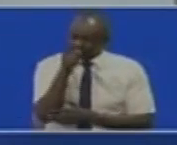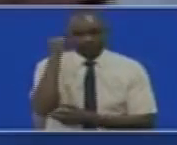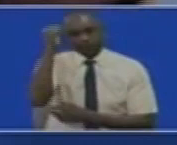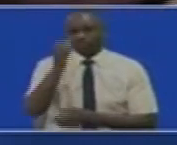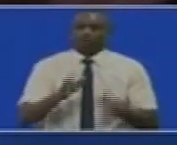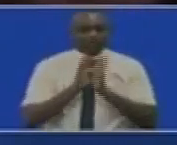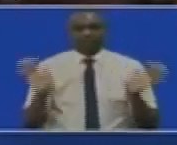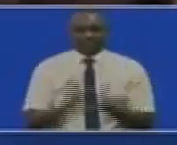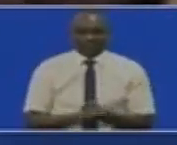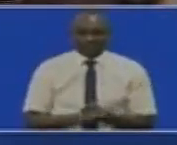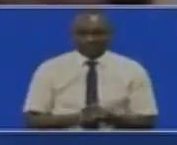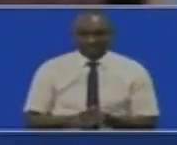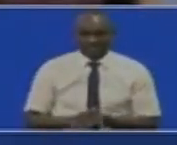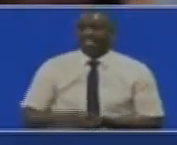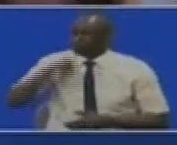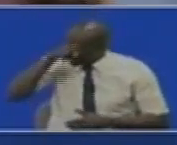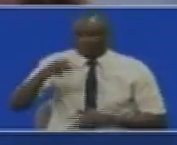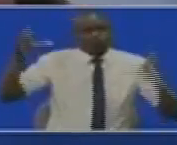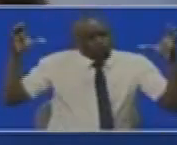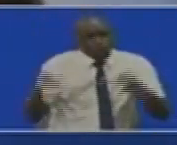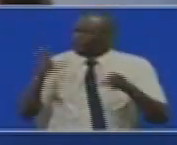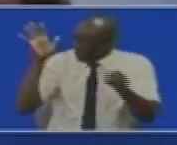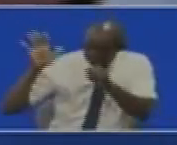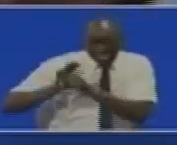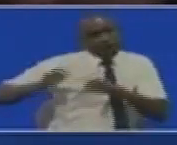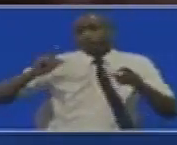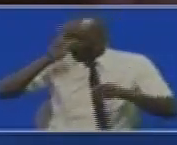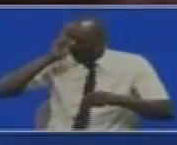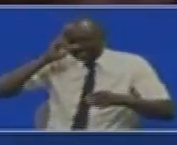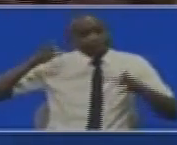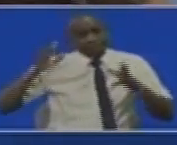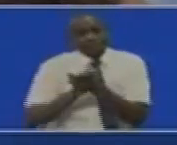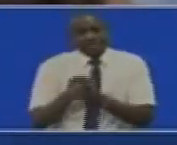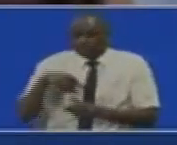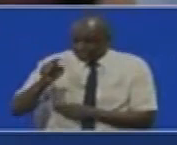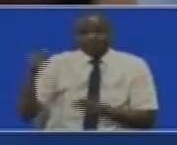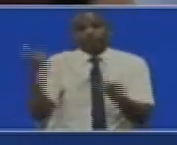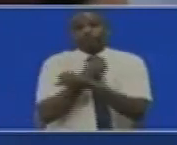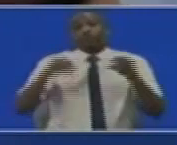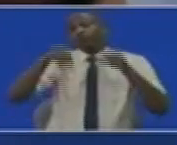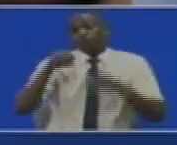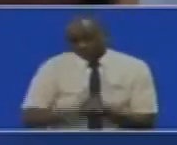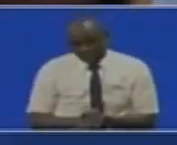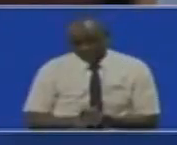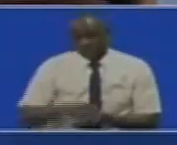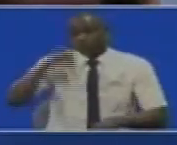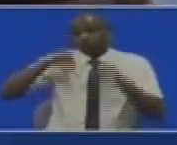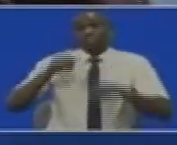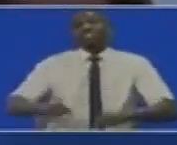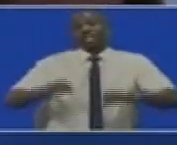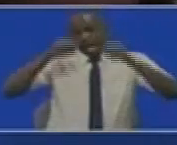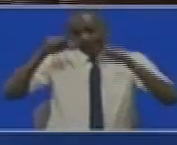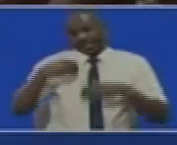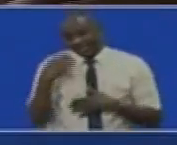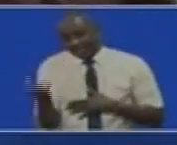kisiasa. Alitolewa na kundi kubwa la askari asipige kura ya kuchagua mwenyekiti wa